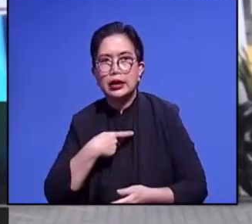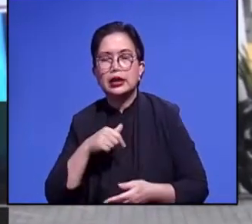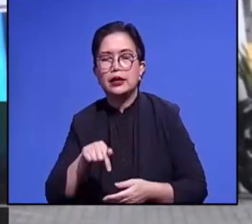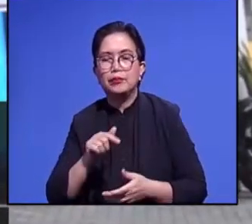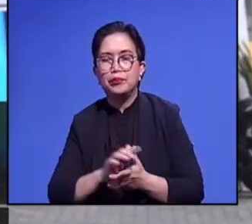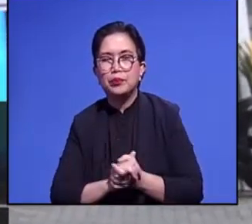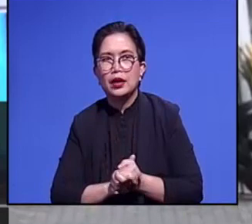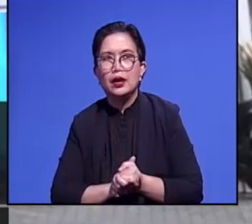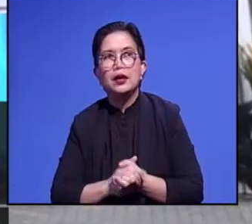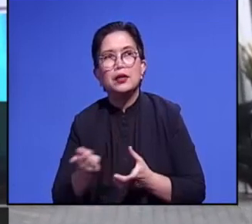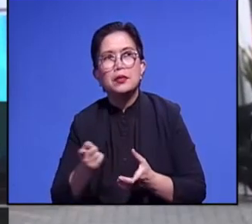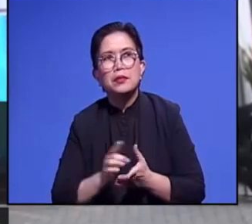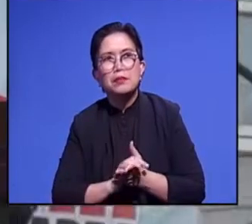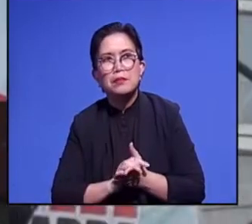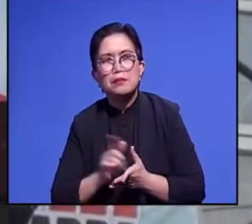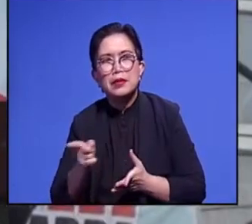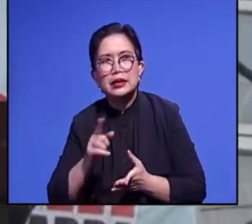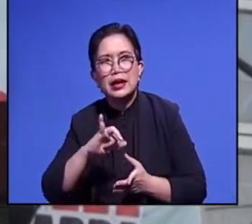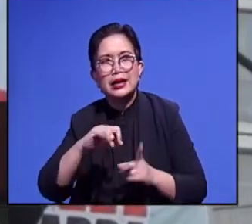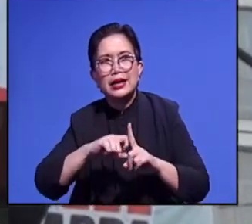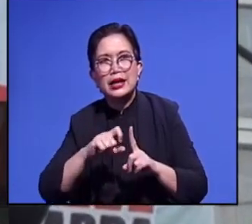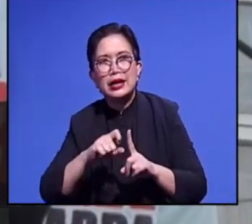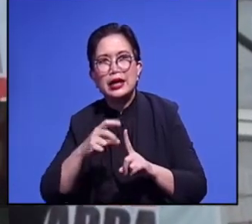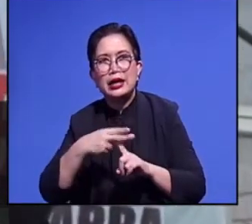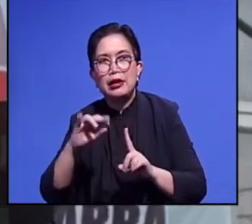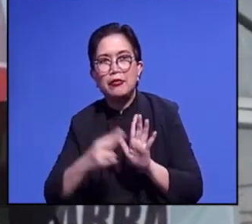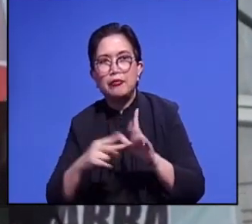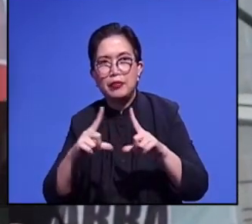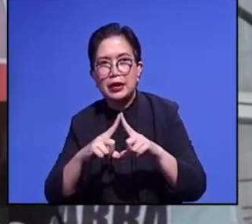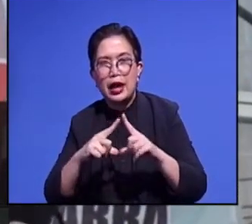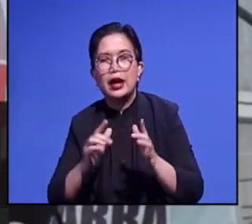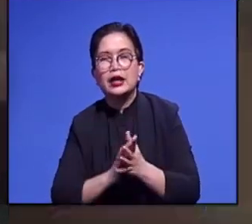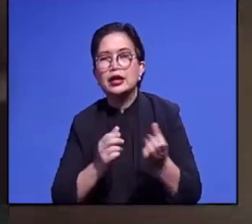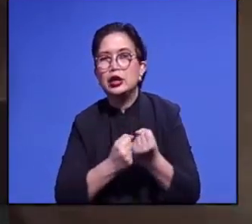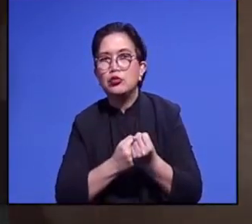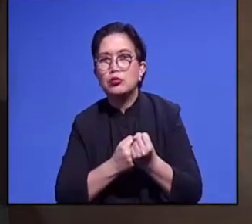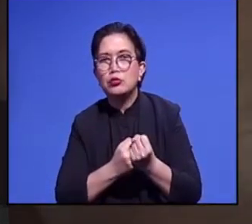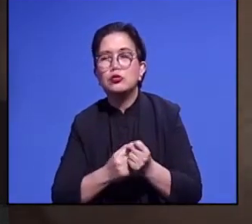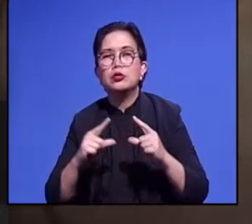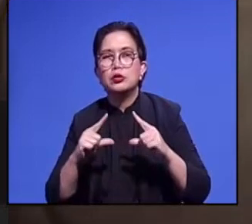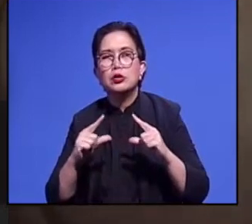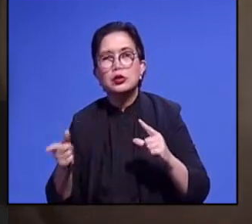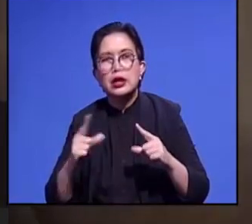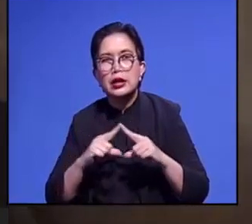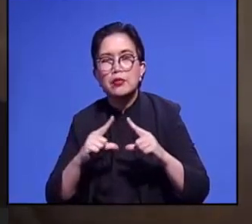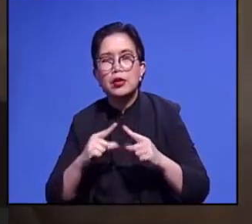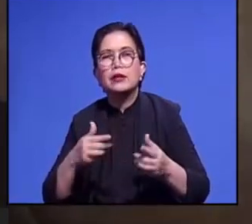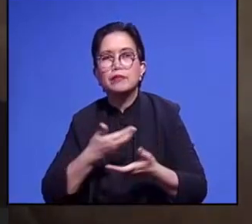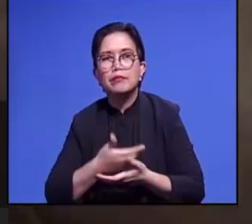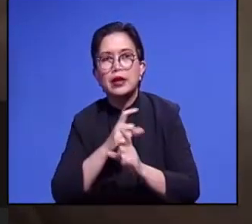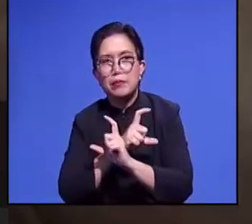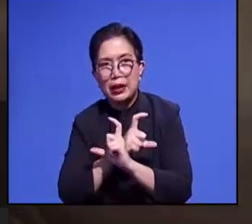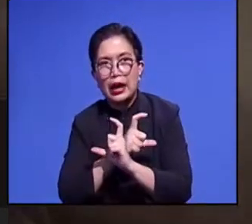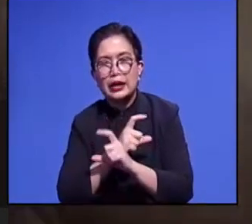Hai diketahui pasangan ikfina Bara maju dalam Pilkada diusung Koalisi Partai Demokrat Pan Nasdem dan PKS dokter iffina